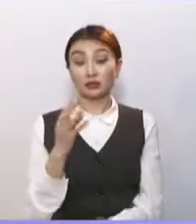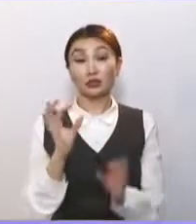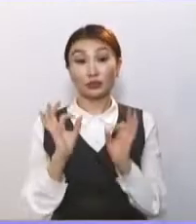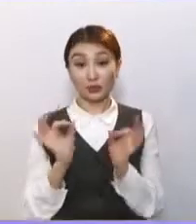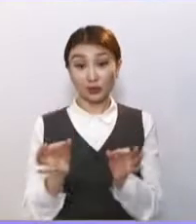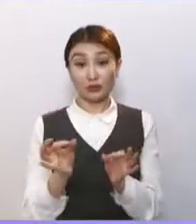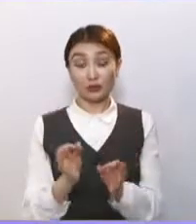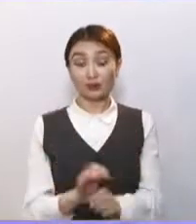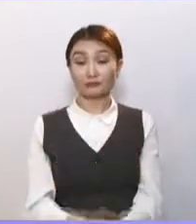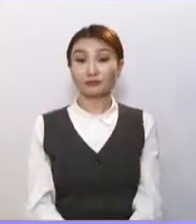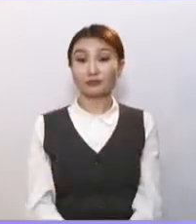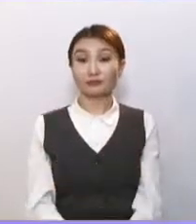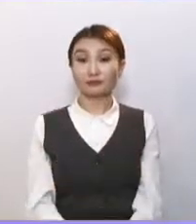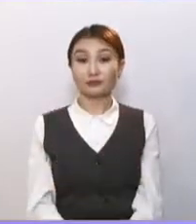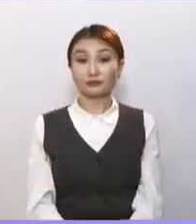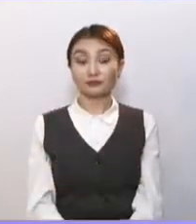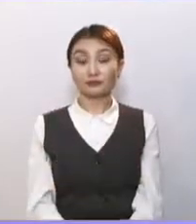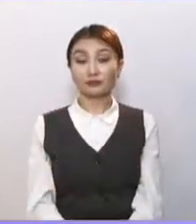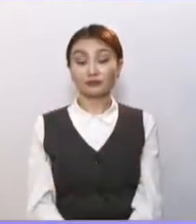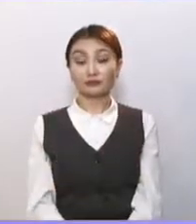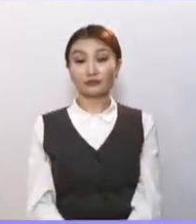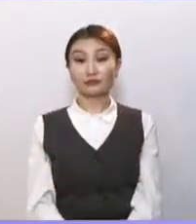Туурабы?